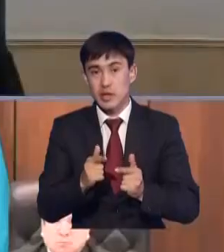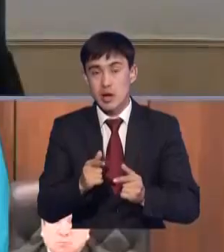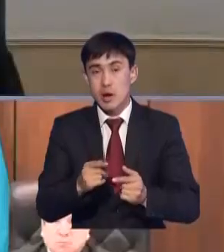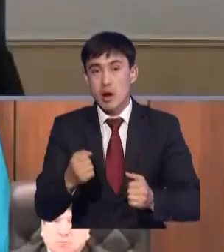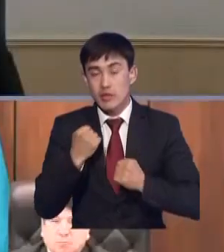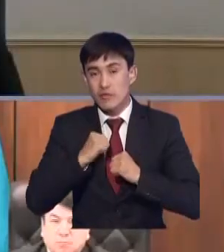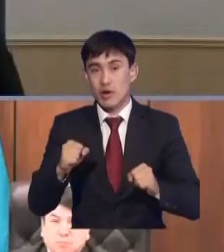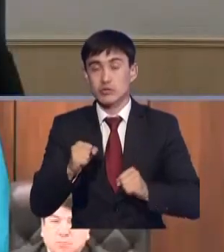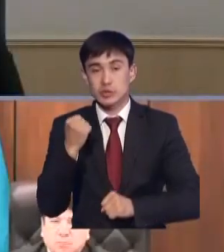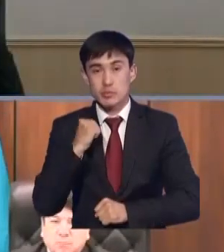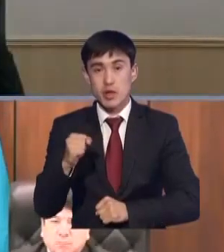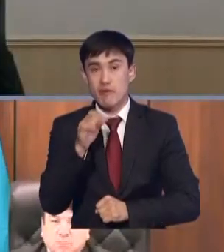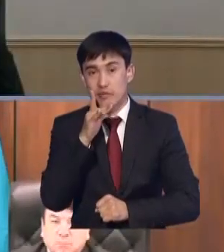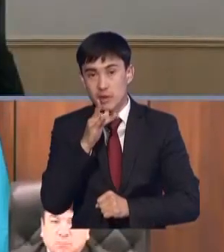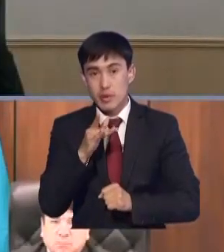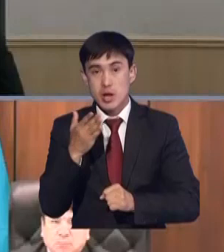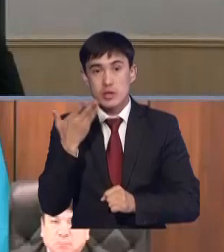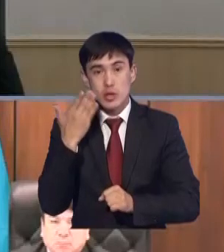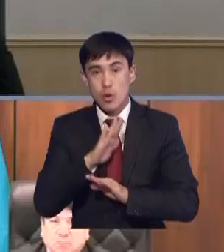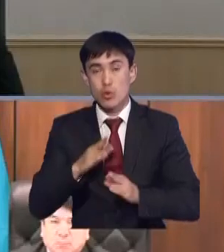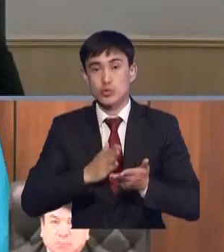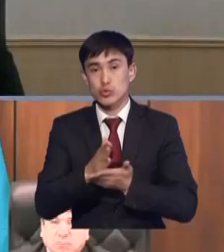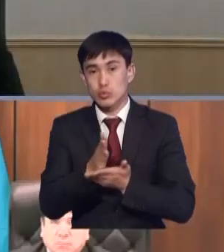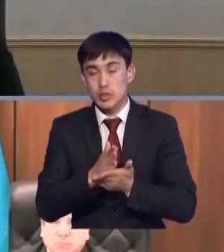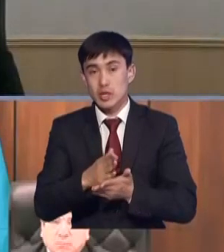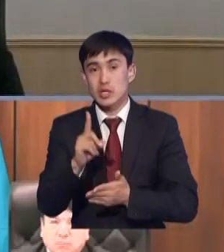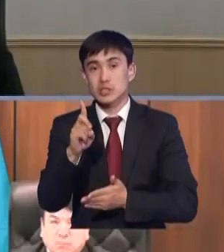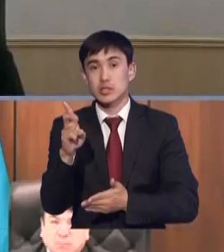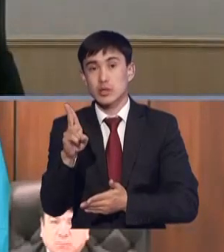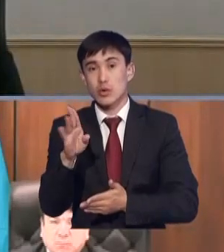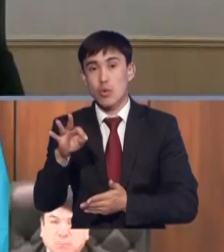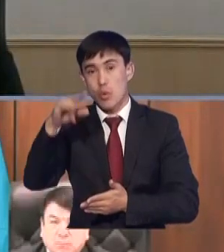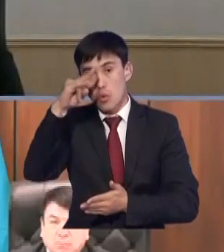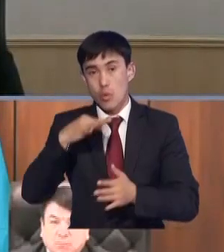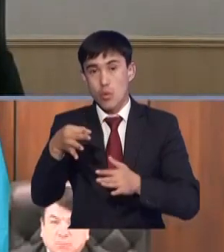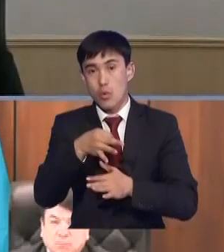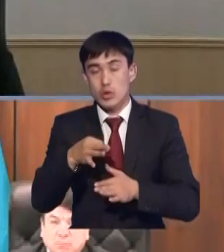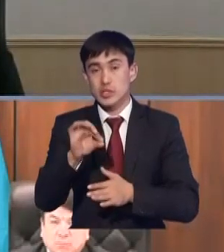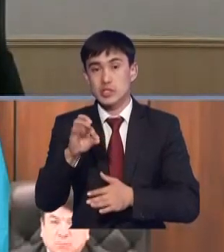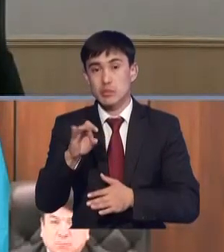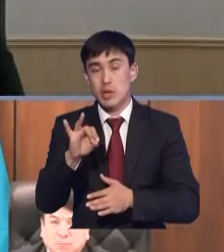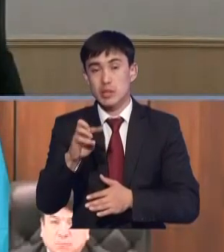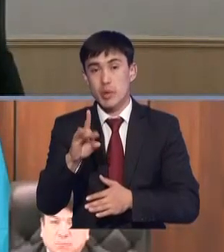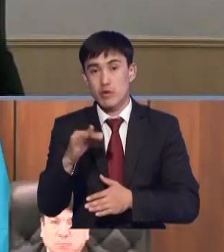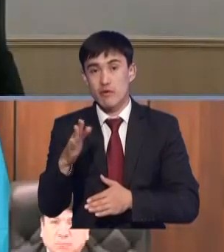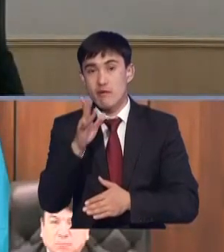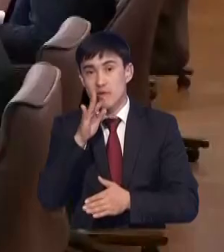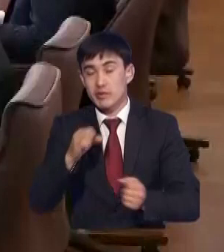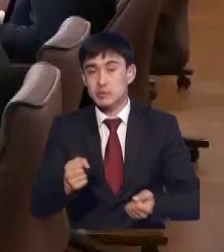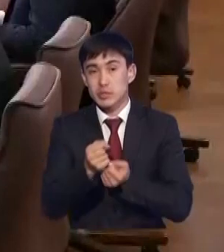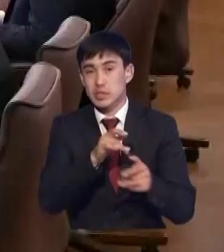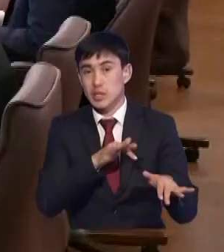проявлять отвагу и смелость во время нелёгкой службы Так в западно-казахстанской области сержанту батер беку капси кову во время